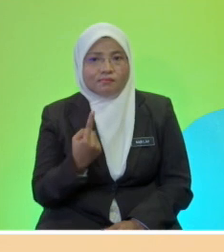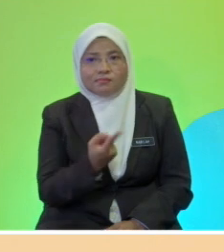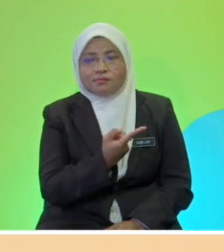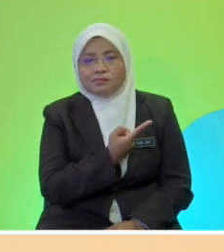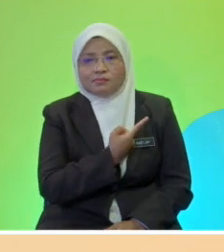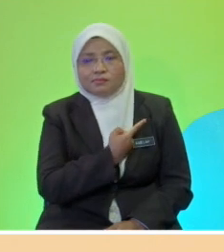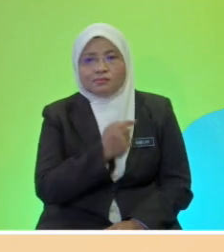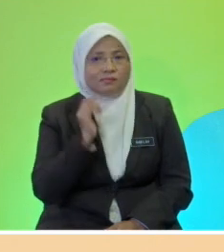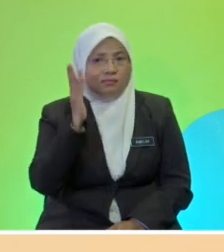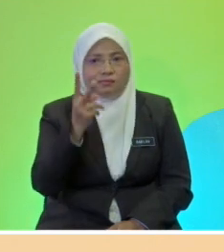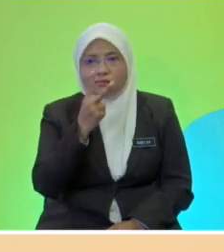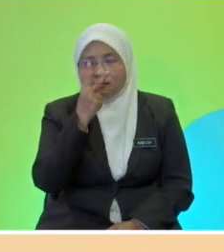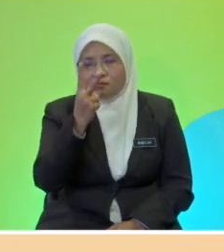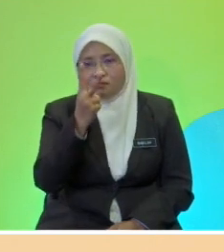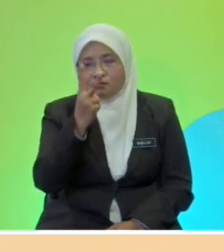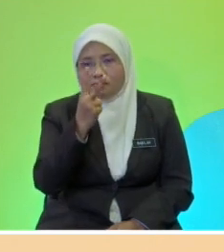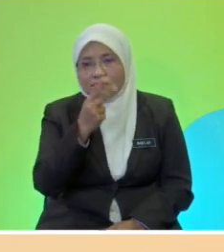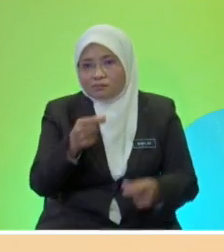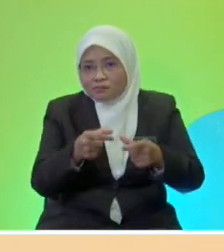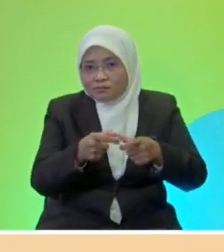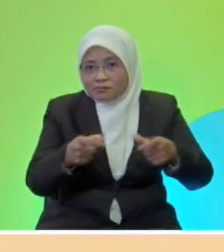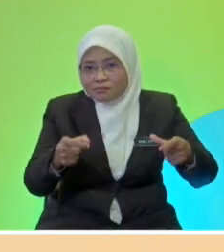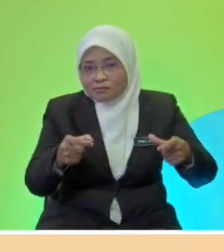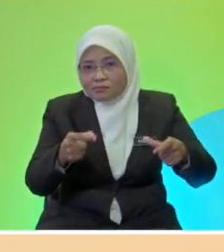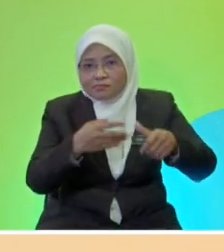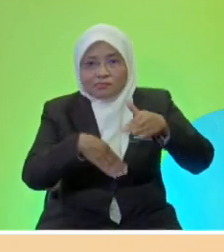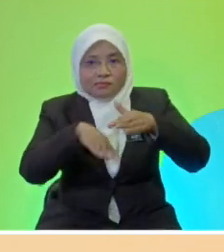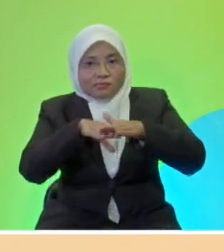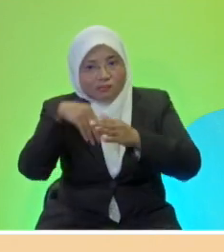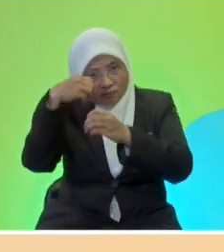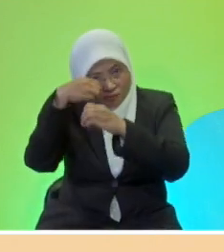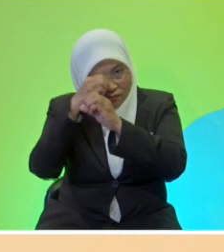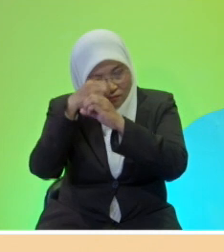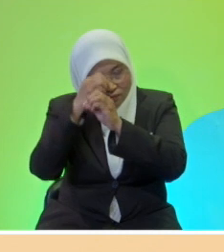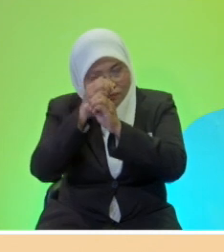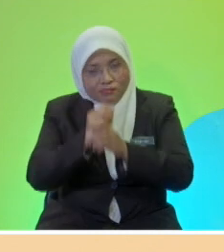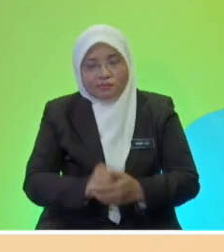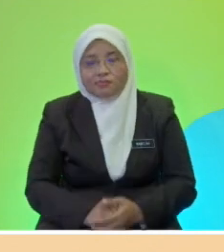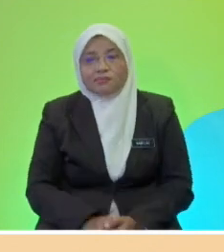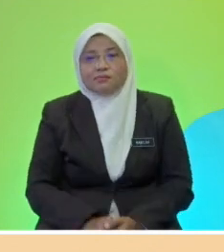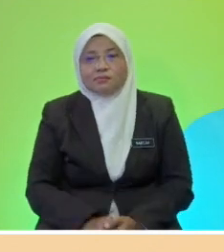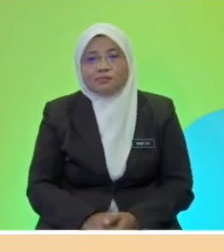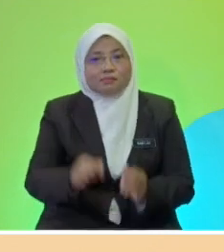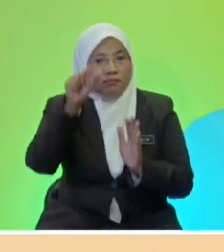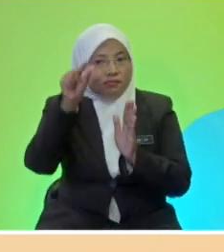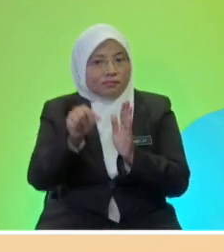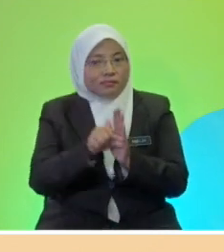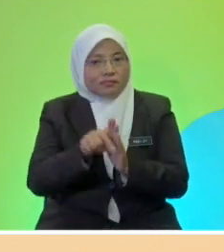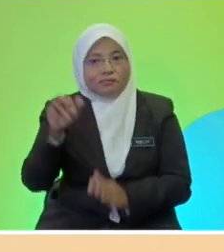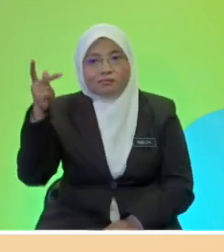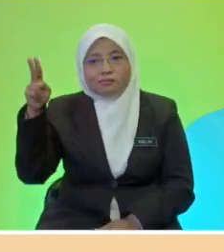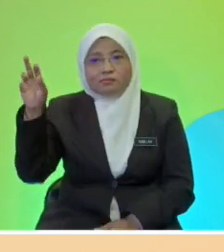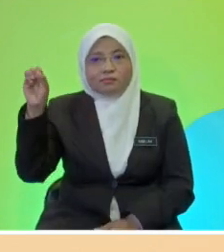tengok di bawah Microsoft cahaya Oke alright so gambar kromosom yang di fotonya